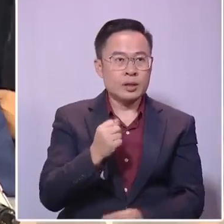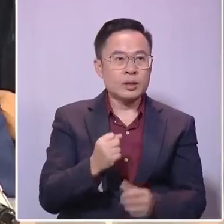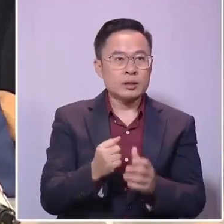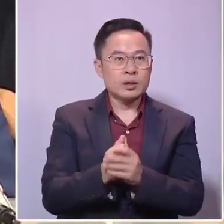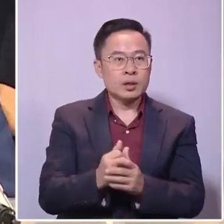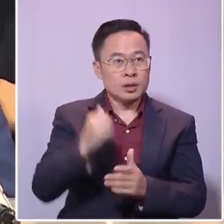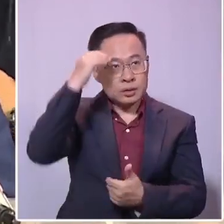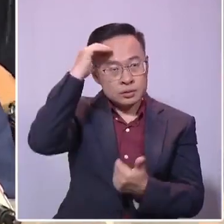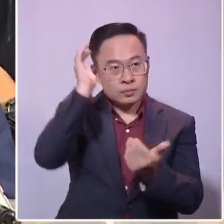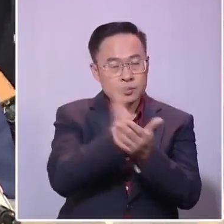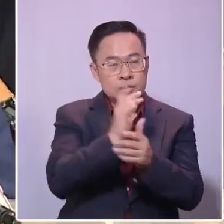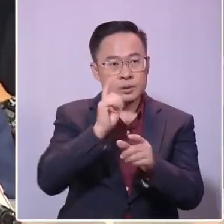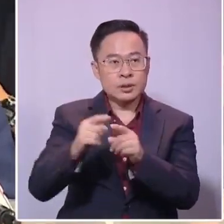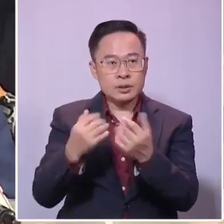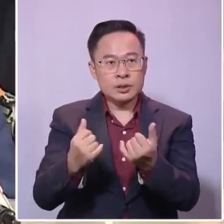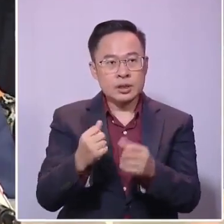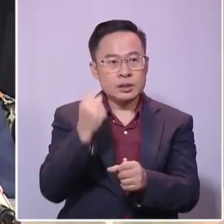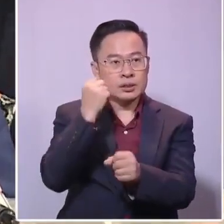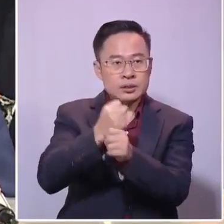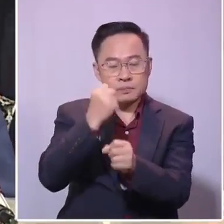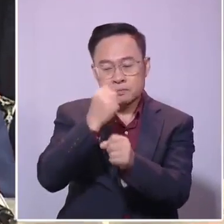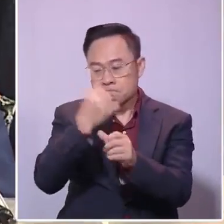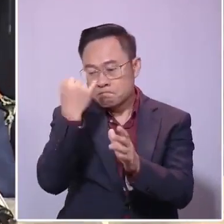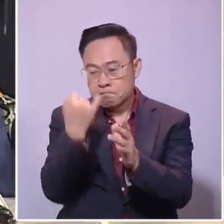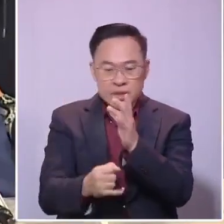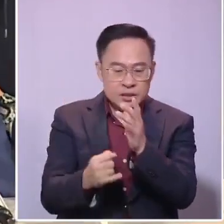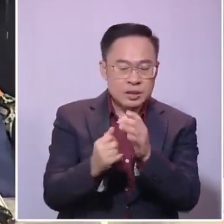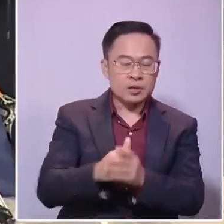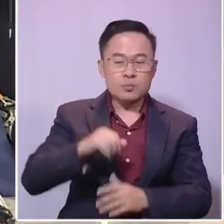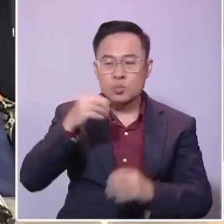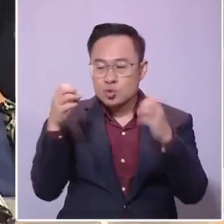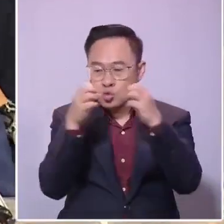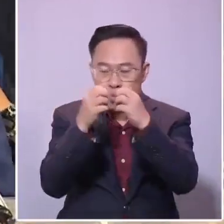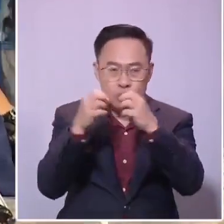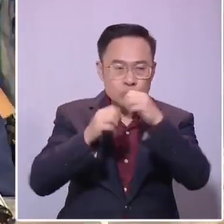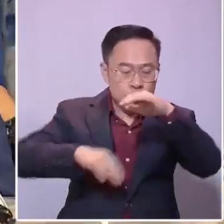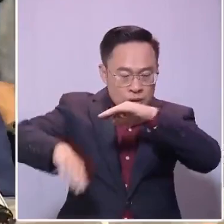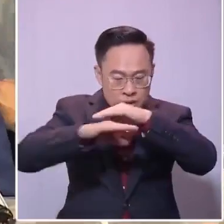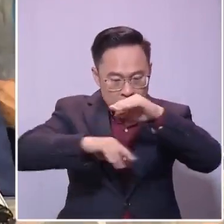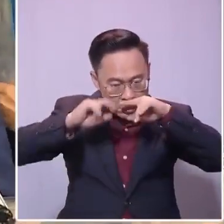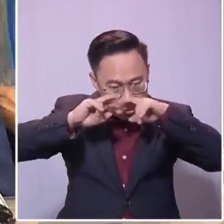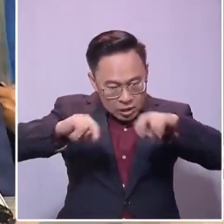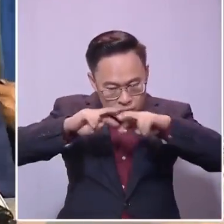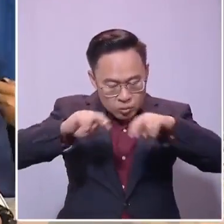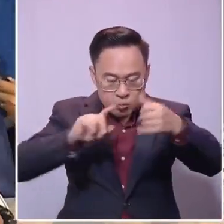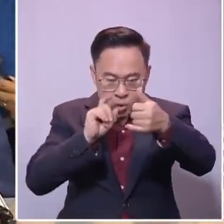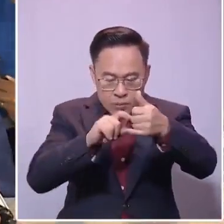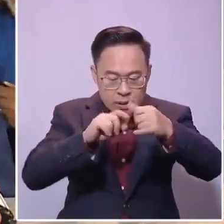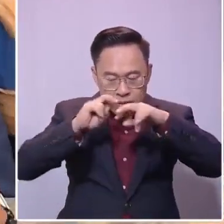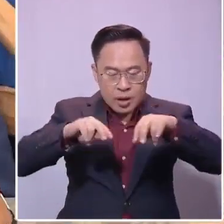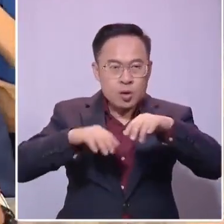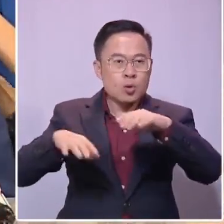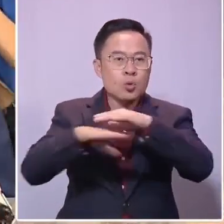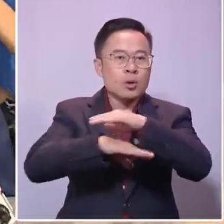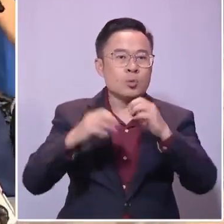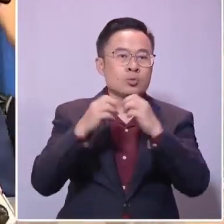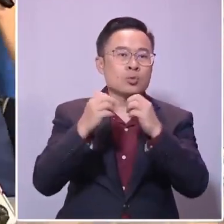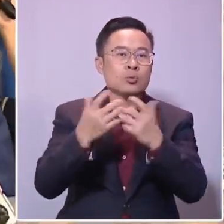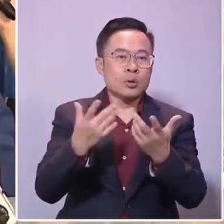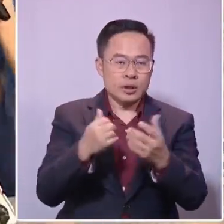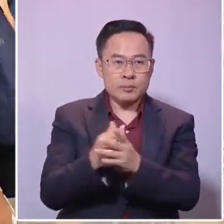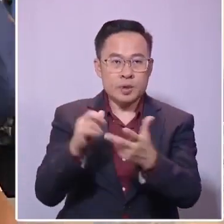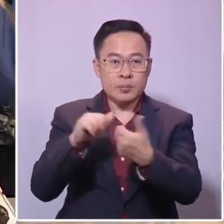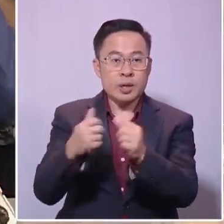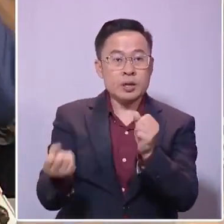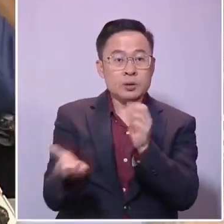ผู้ปฏิบัติหน้าที่นะคะอาจจะไปขัดขวางกระบวนการสืบสวนสอบสวนแล้วก็สำคัญเลยนะคะว่ามันอาจจะกระทบต่อความ